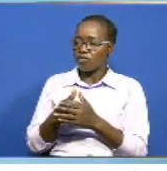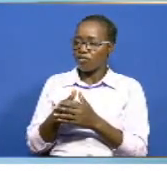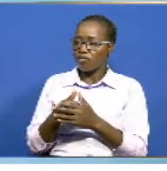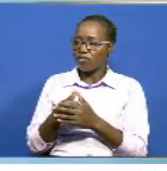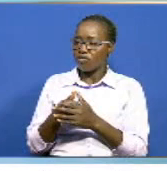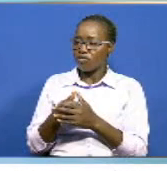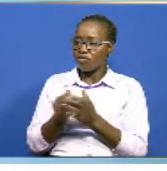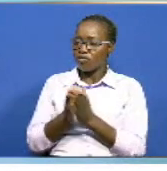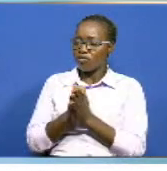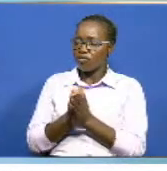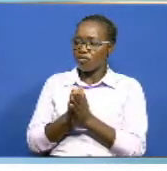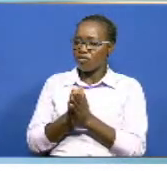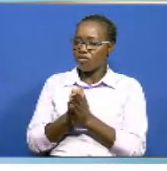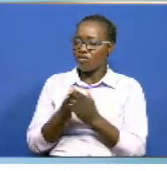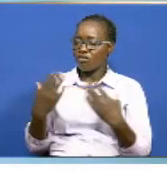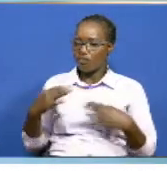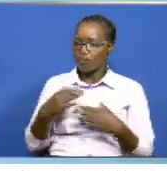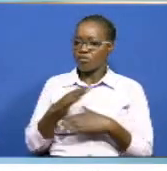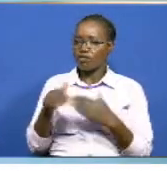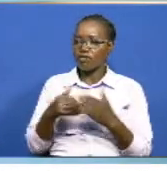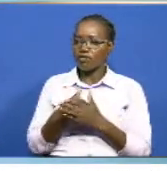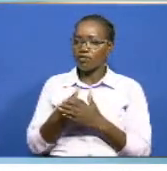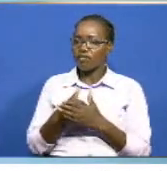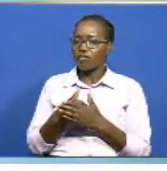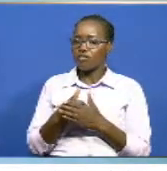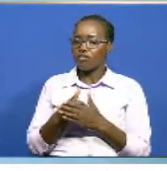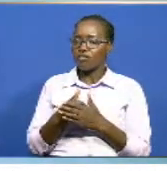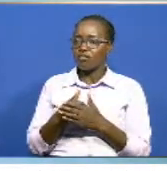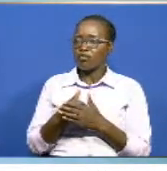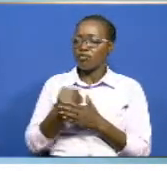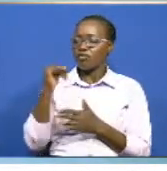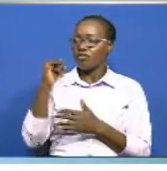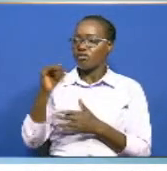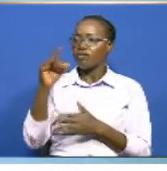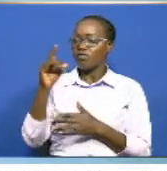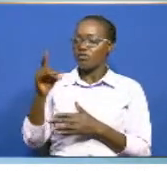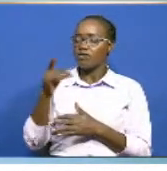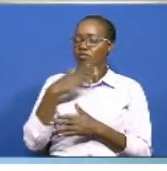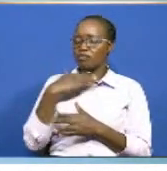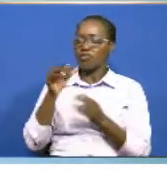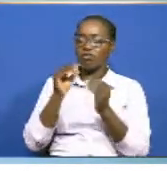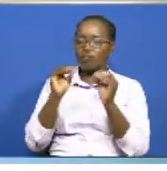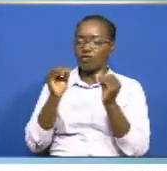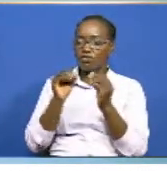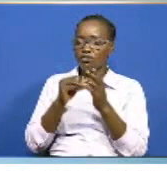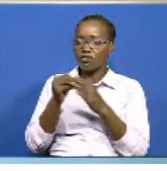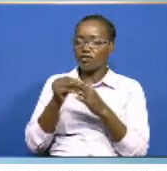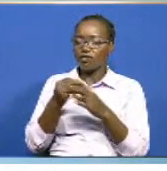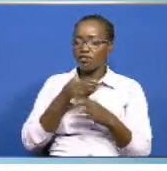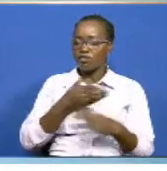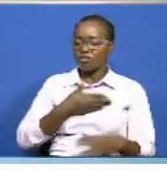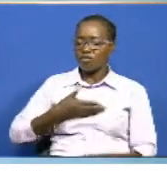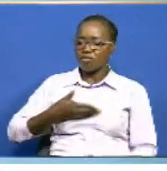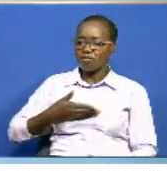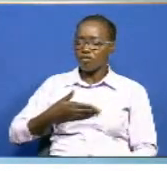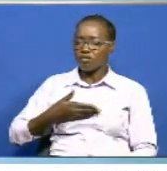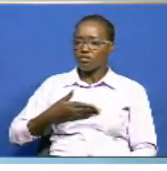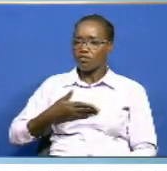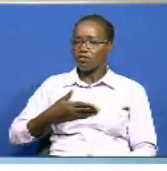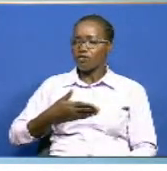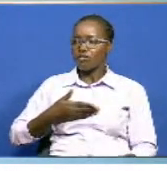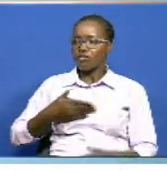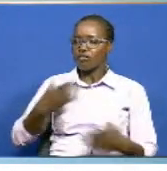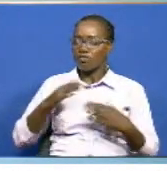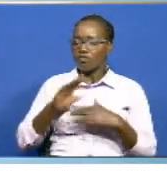tu rahisi yenye kila mtu, unajua haitishi kitambulisho labda cha kitaifa ama hata passport. Mm-hmm. So kila mtu anaweza